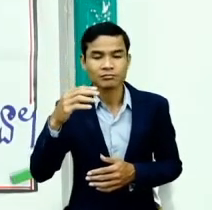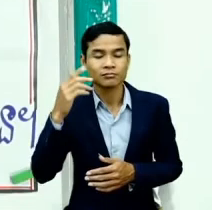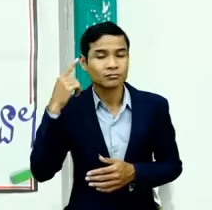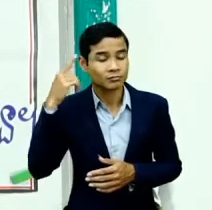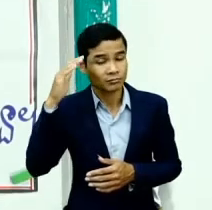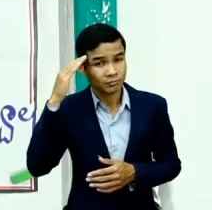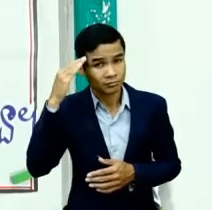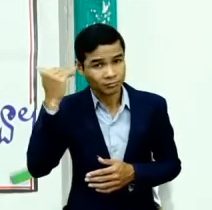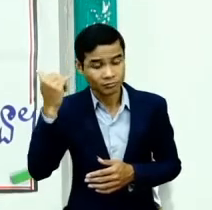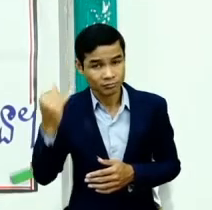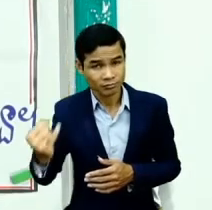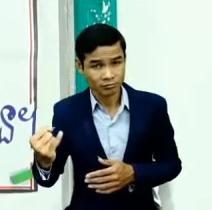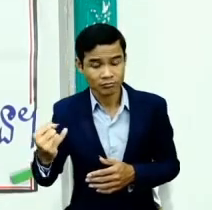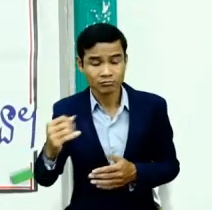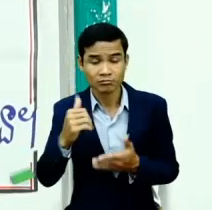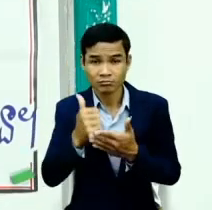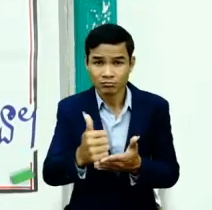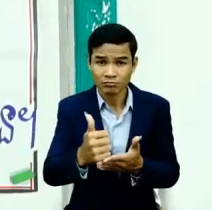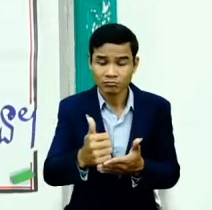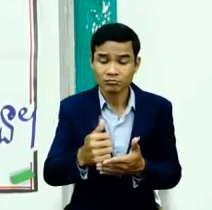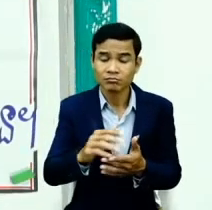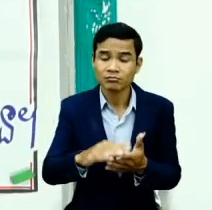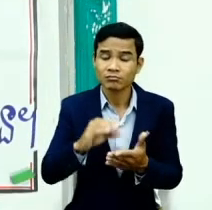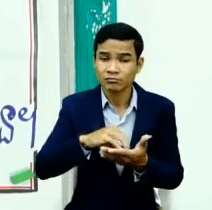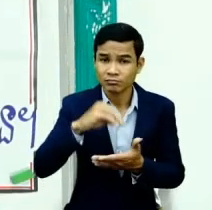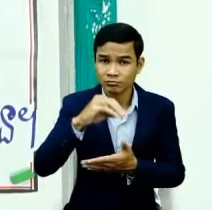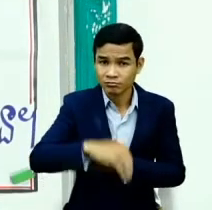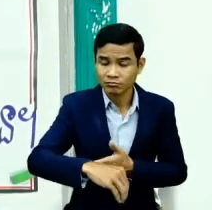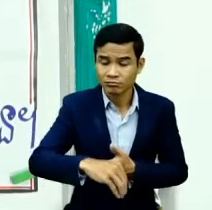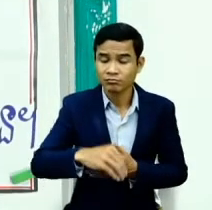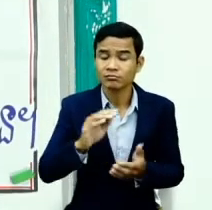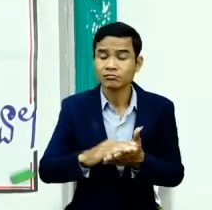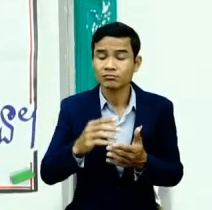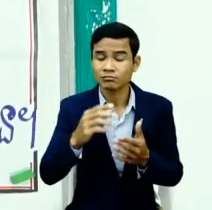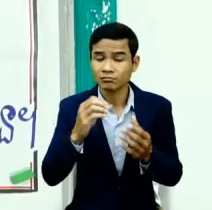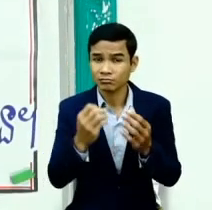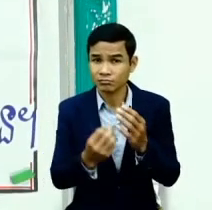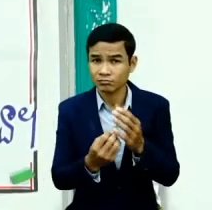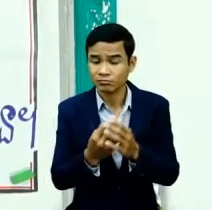cha con cứ tha ốt nó chẳng mạch chứ không ai chẳng mạch đá ban chị quát chuối đam đầm nằm ở bố